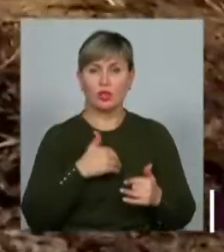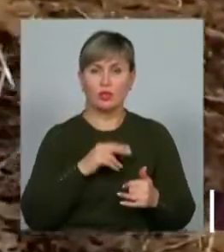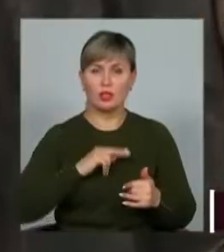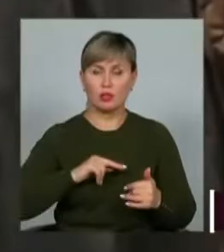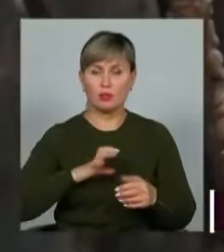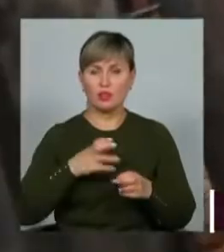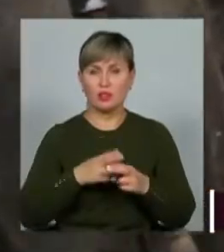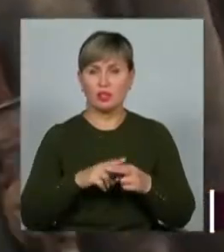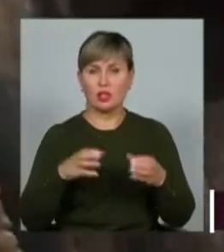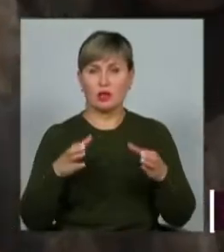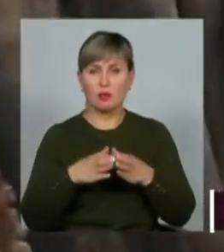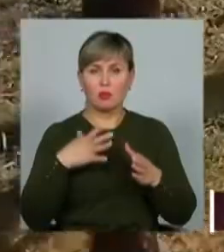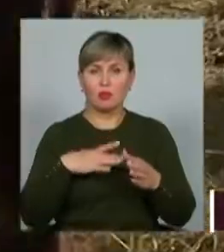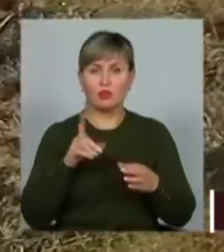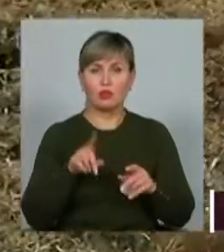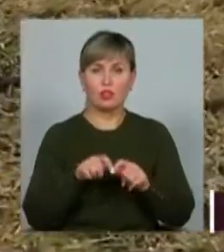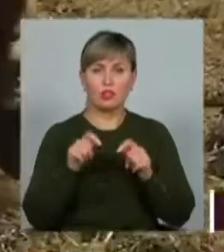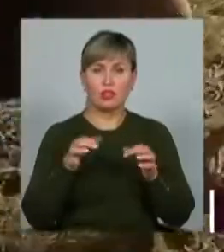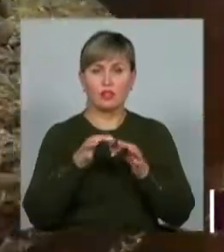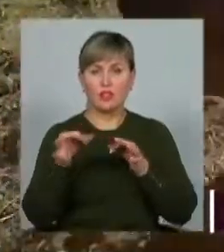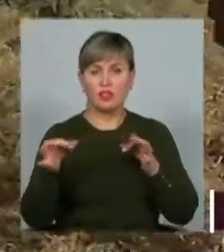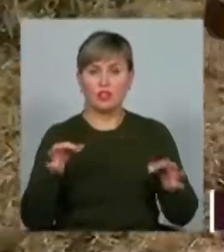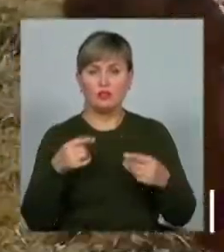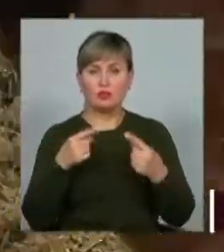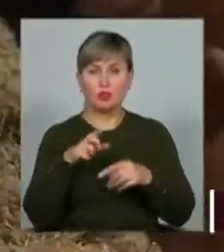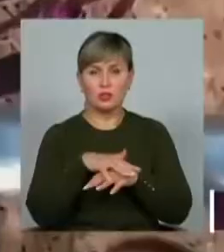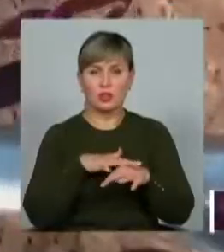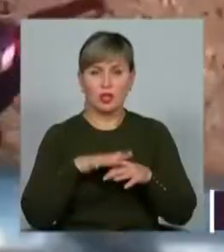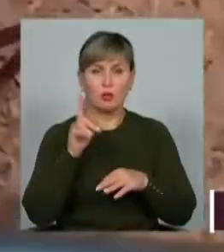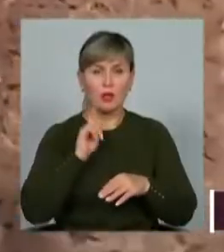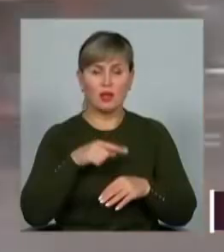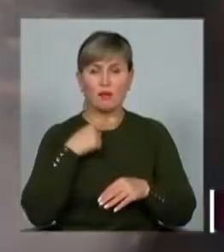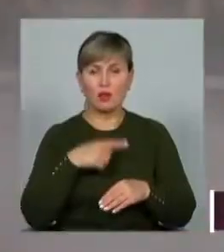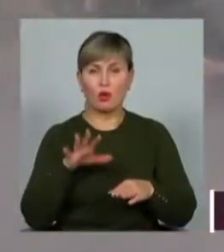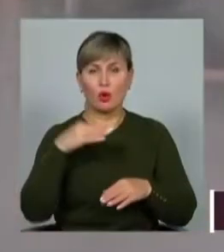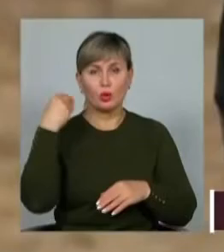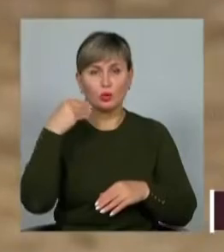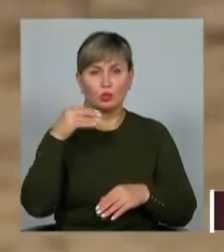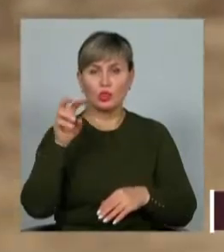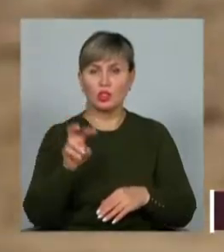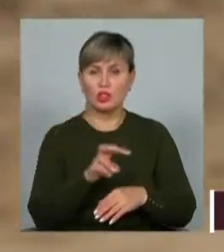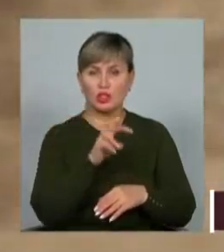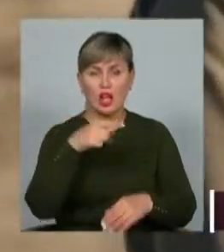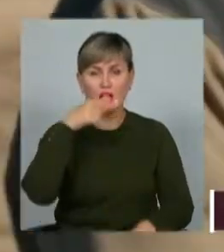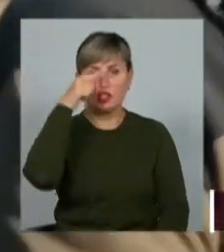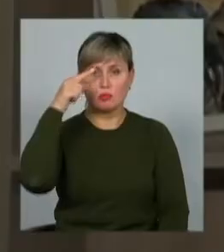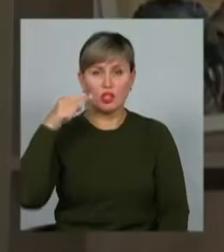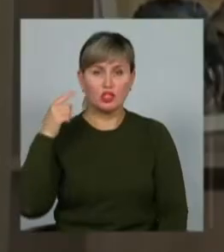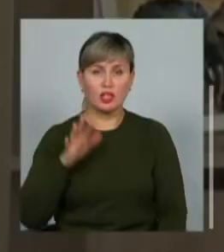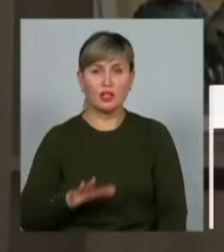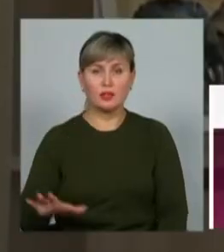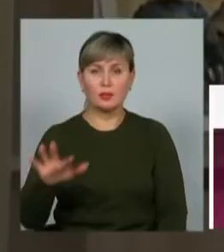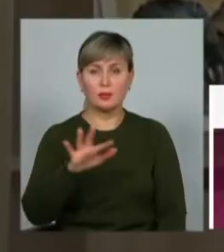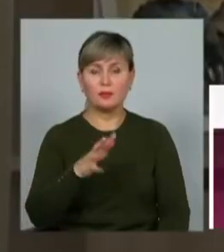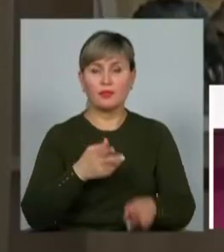с этой командой. Приходится даже открывать филиалы в других странах. Пока речь идет о Турции, Кыргызстане, Азербайджане. В этом